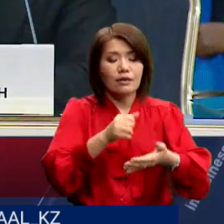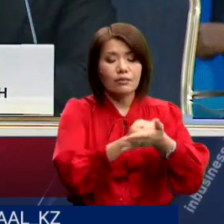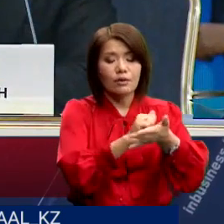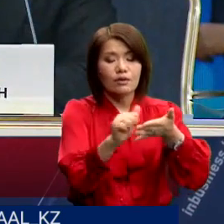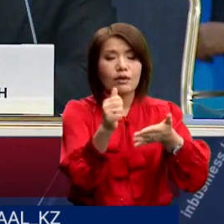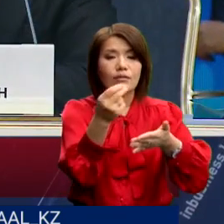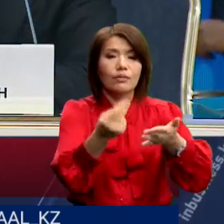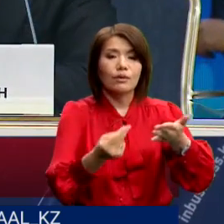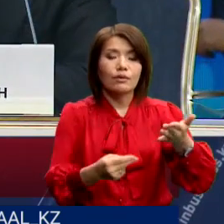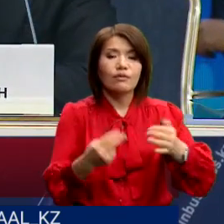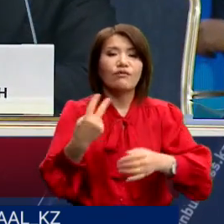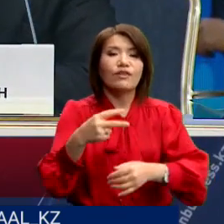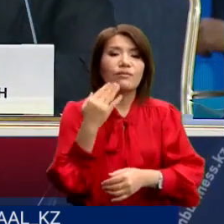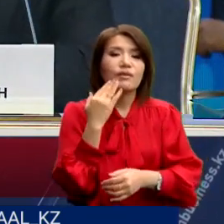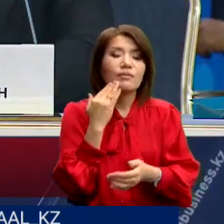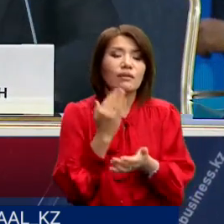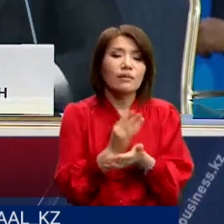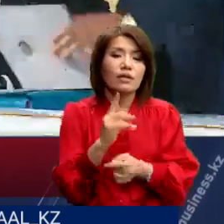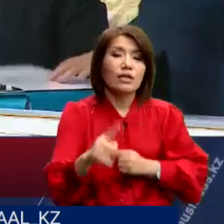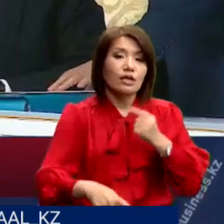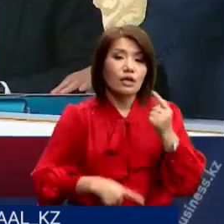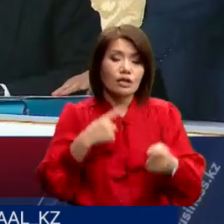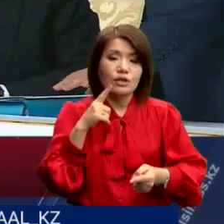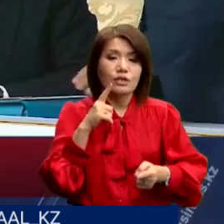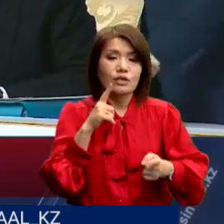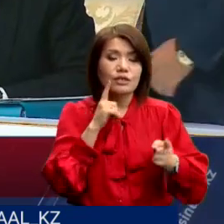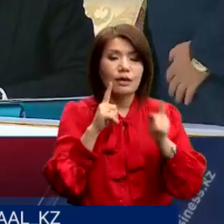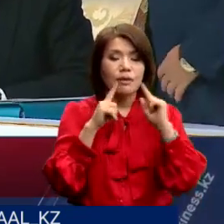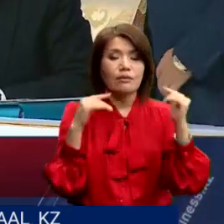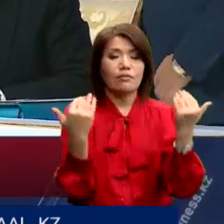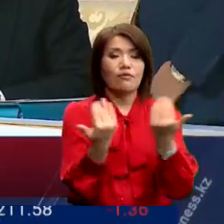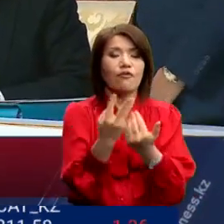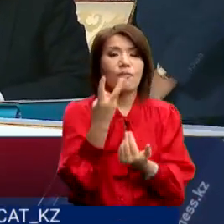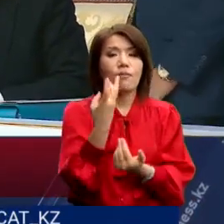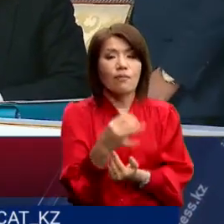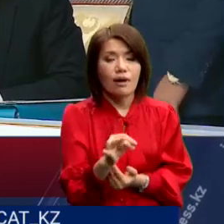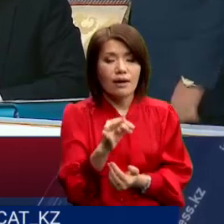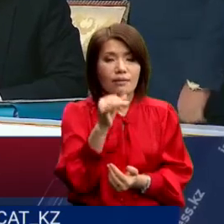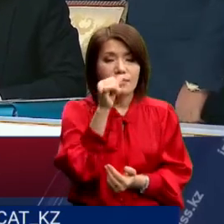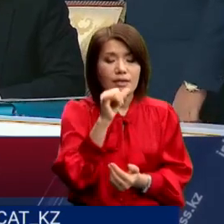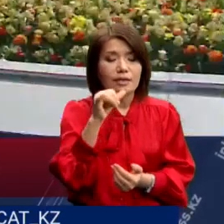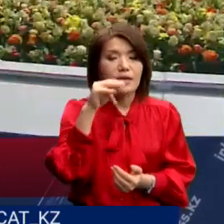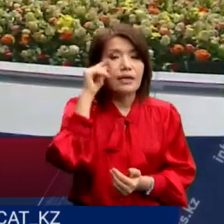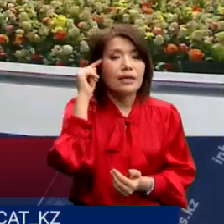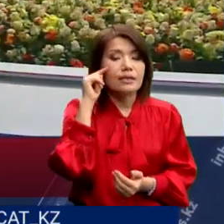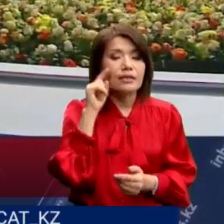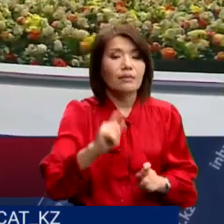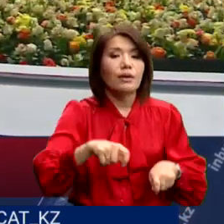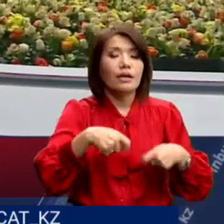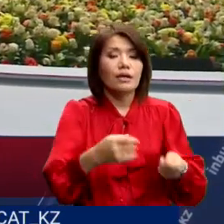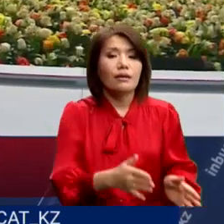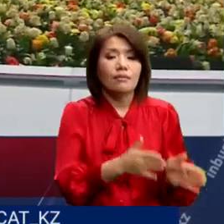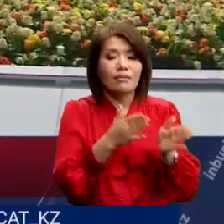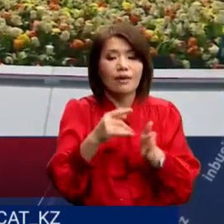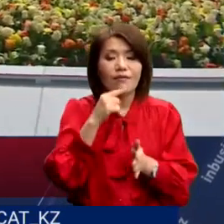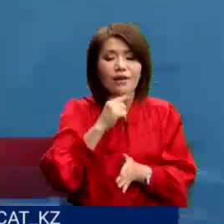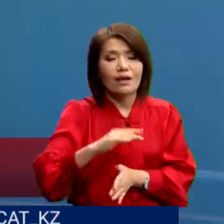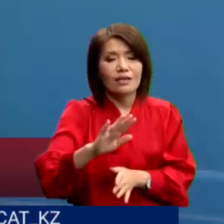20 документов. Несмотря на то, что следующее заседание планировалось провести в мае месяце в Кыргызстане, ее перенесли в